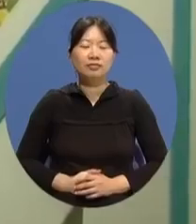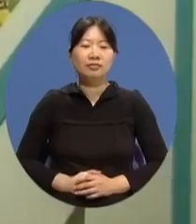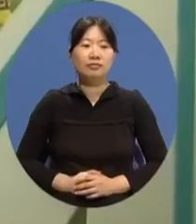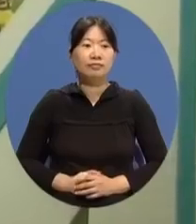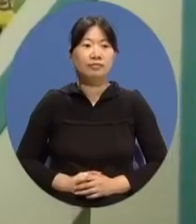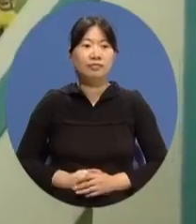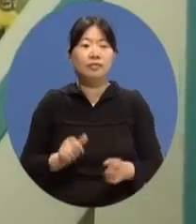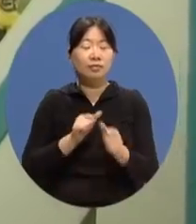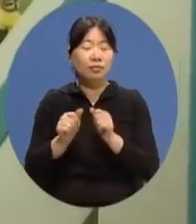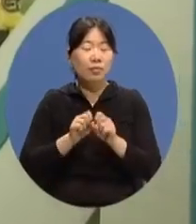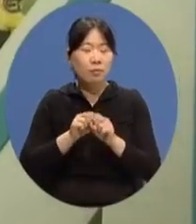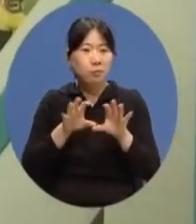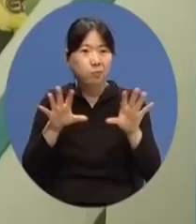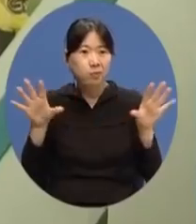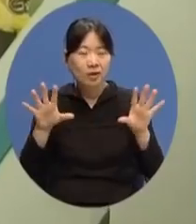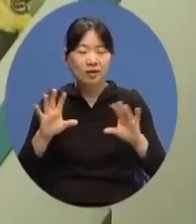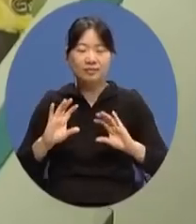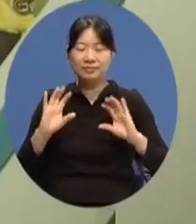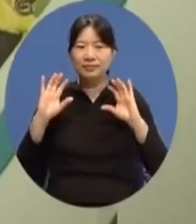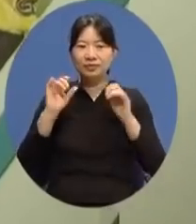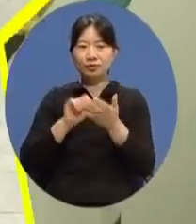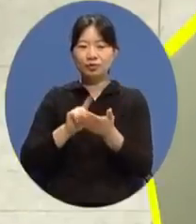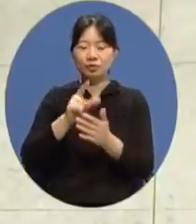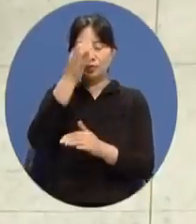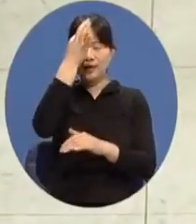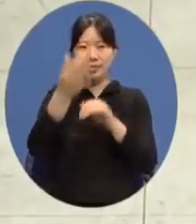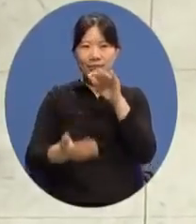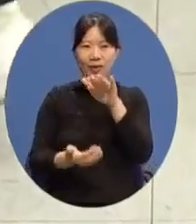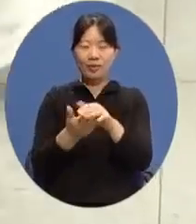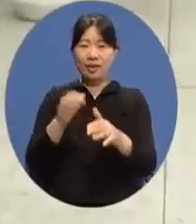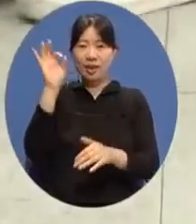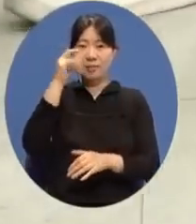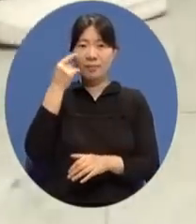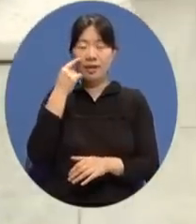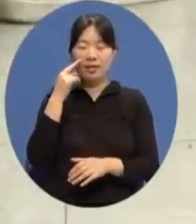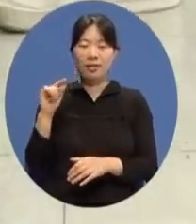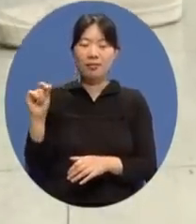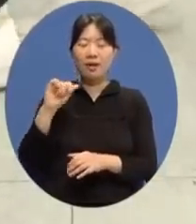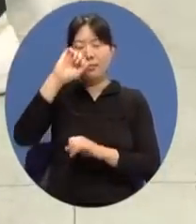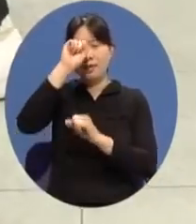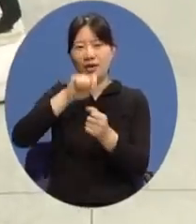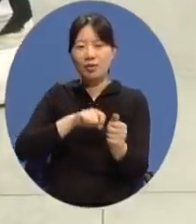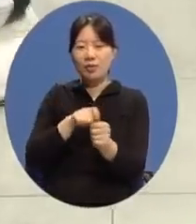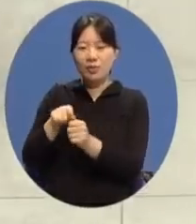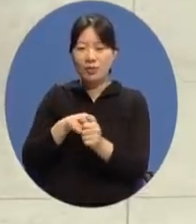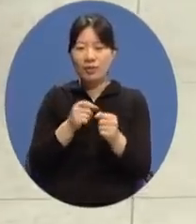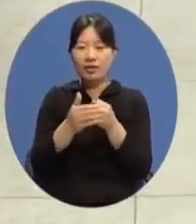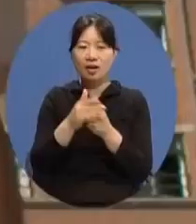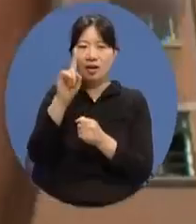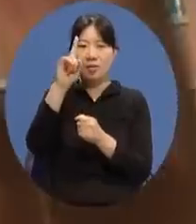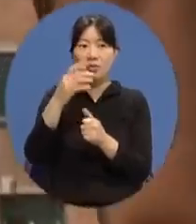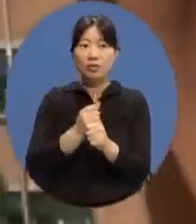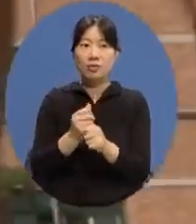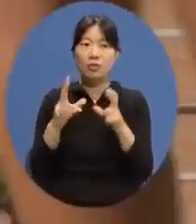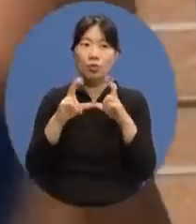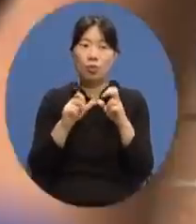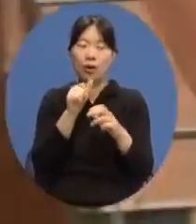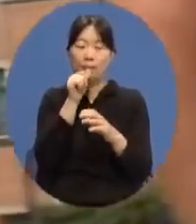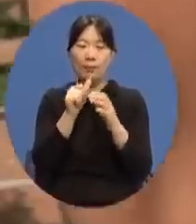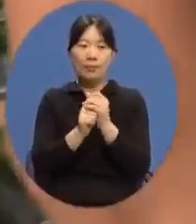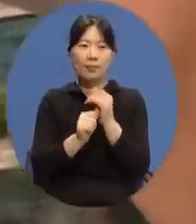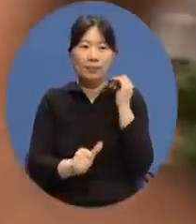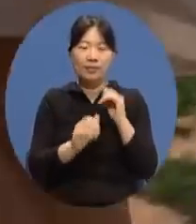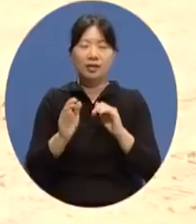만나보시죠. 소문난 축구 신동을 찾아라. 날렵한 발놀림으로 한 번 잡은 공은 절대 놓지